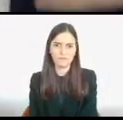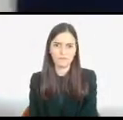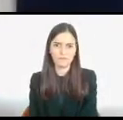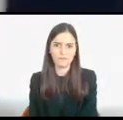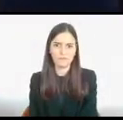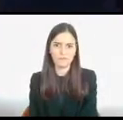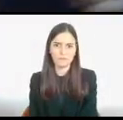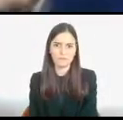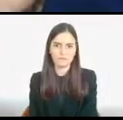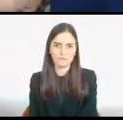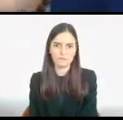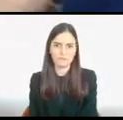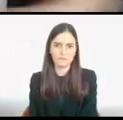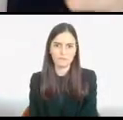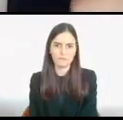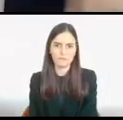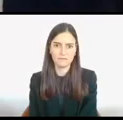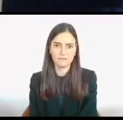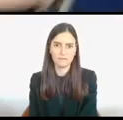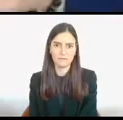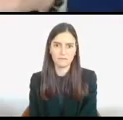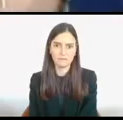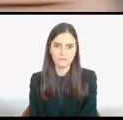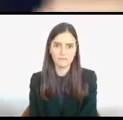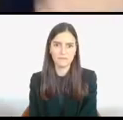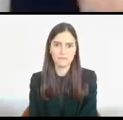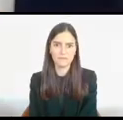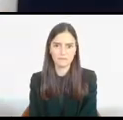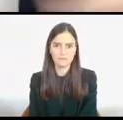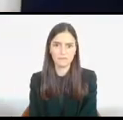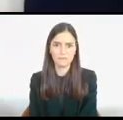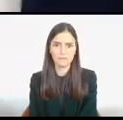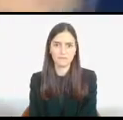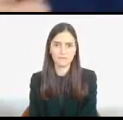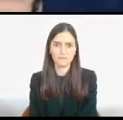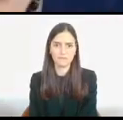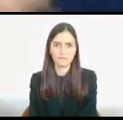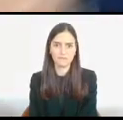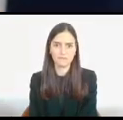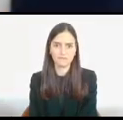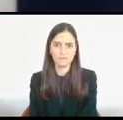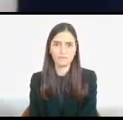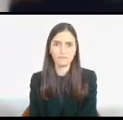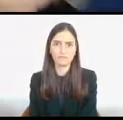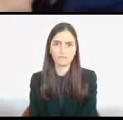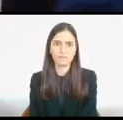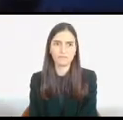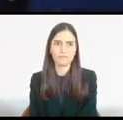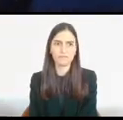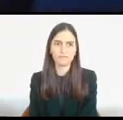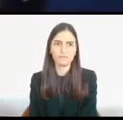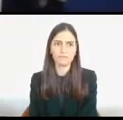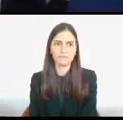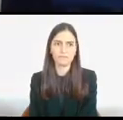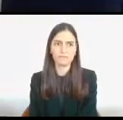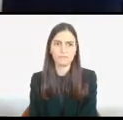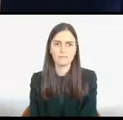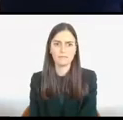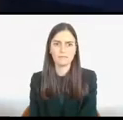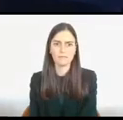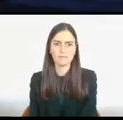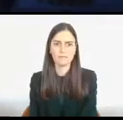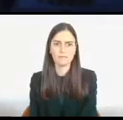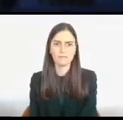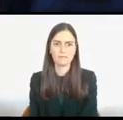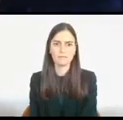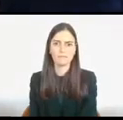Français, à piocher sur leur épargne pour compléter des pensions qui pourraient devenir, d'une certaine manière, faméliques. Ce